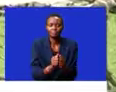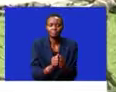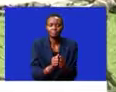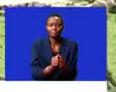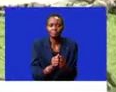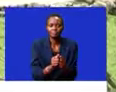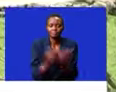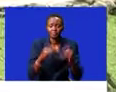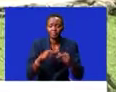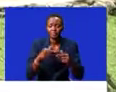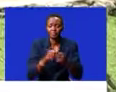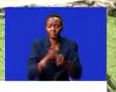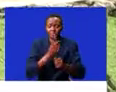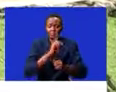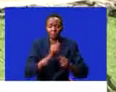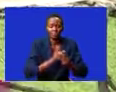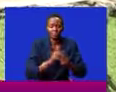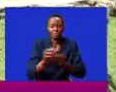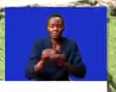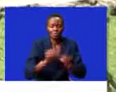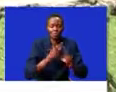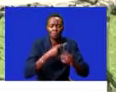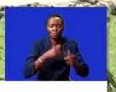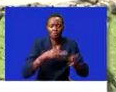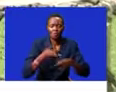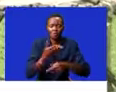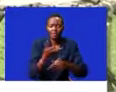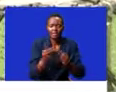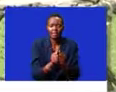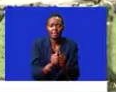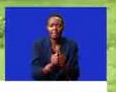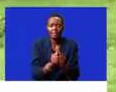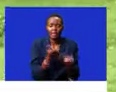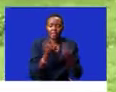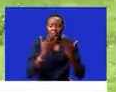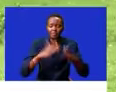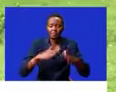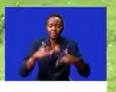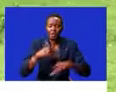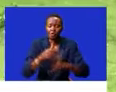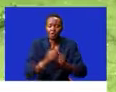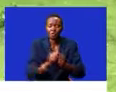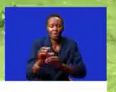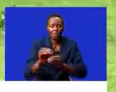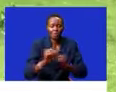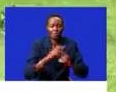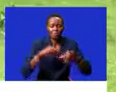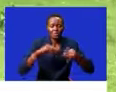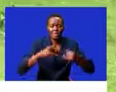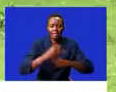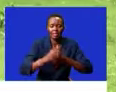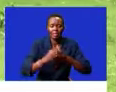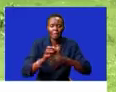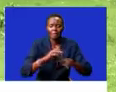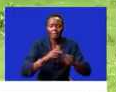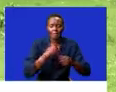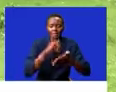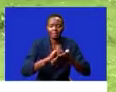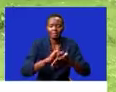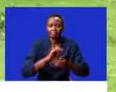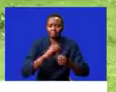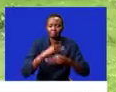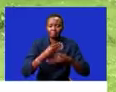beri no segol nege siya mardar e genge apaya kama sani giuse. Jo-Ohala go sebedo kadar wuok e chiro manyien no kagi wachi no gere kama